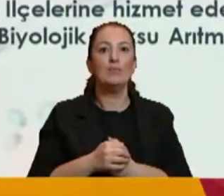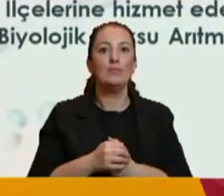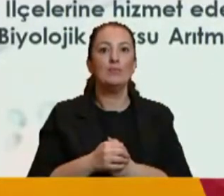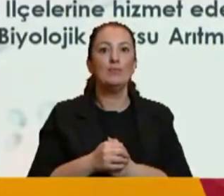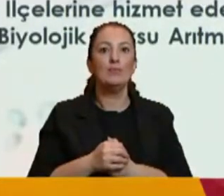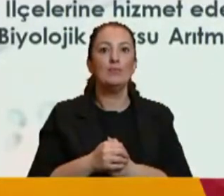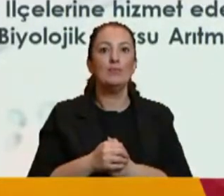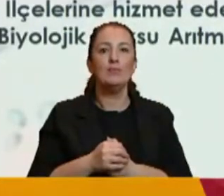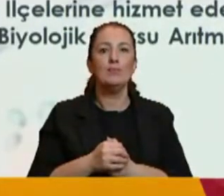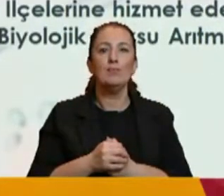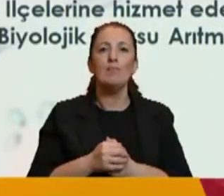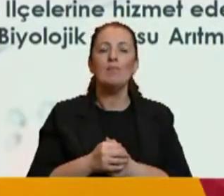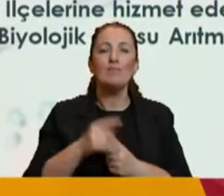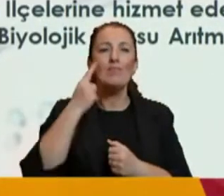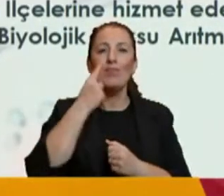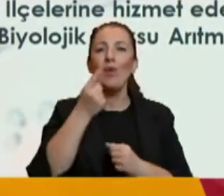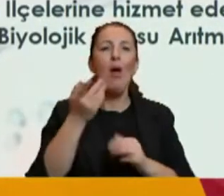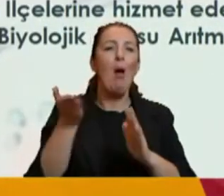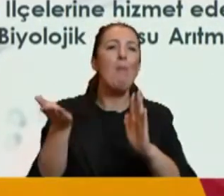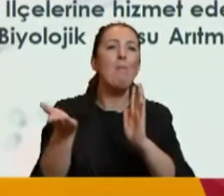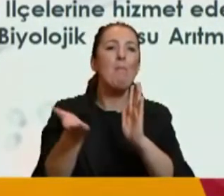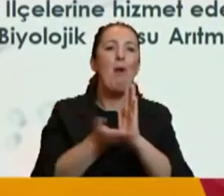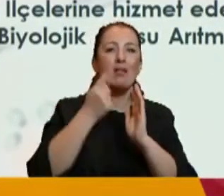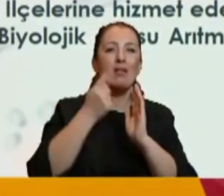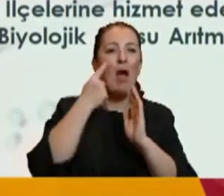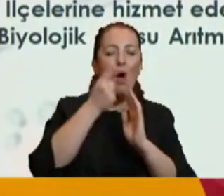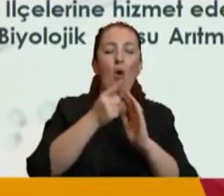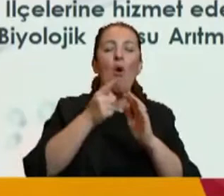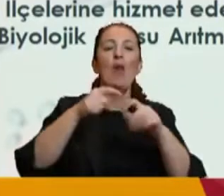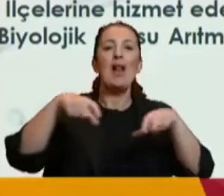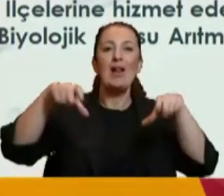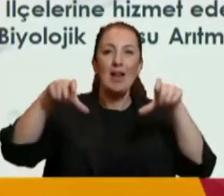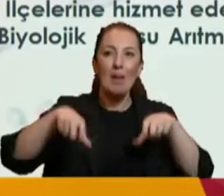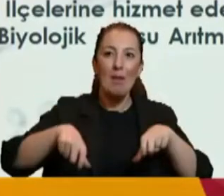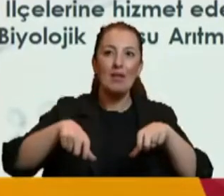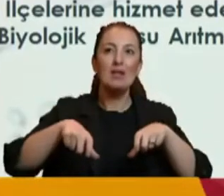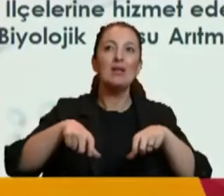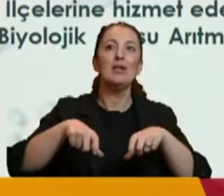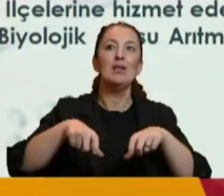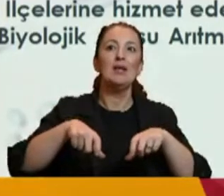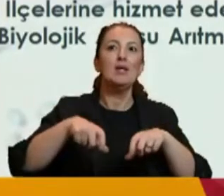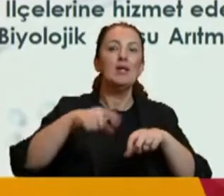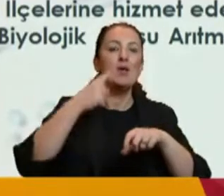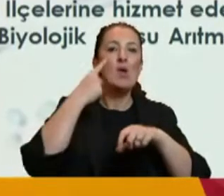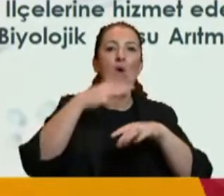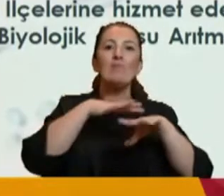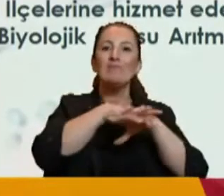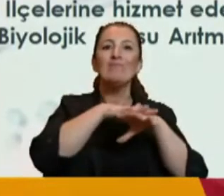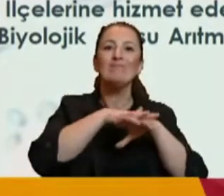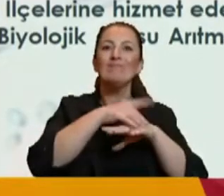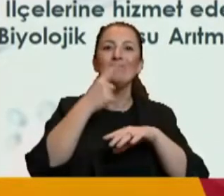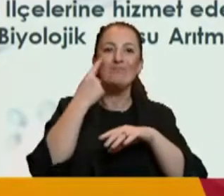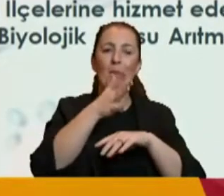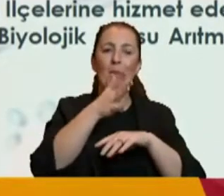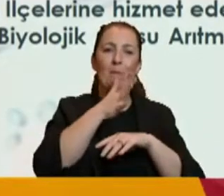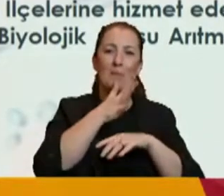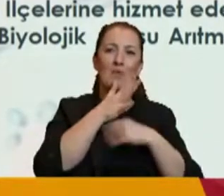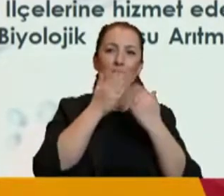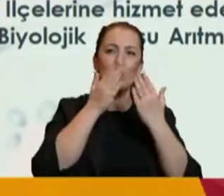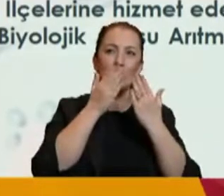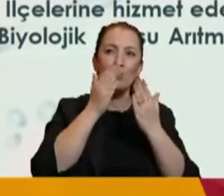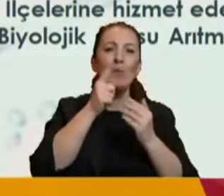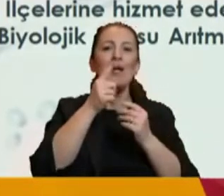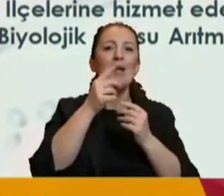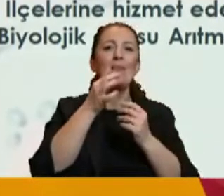bu Baltalimanı Biyolojik atıksu arıtma tesisi bildiğiniz gibi burada bir ön arıtma tesisi vardı buna bir